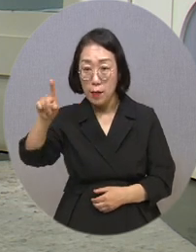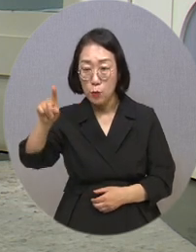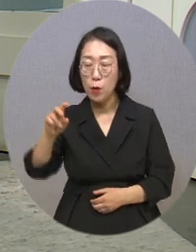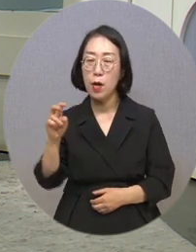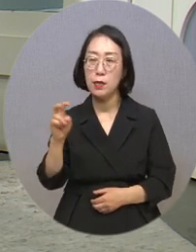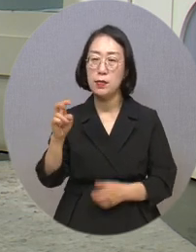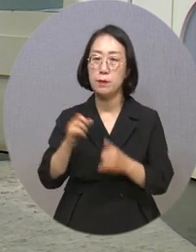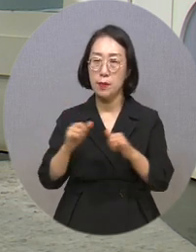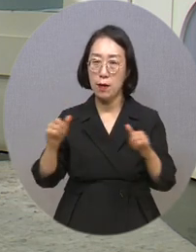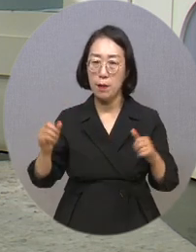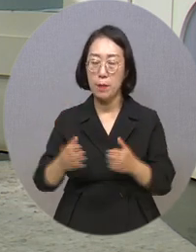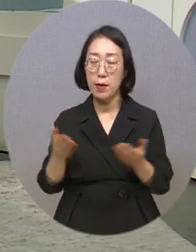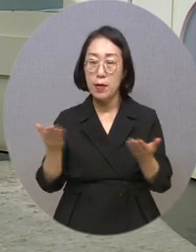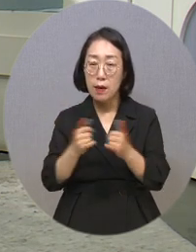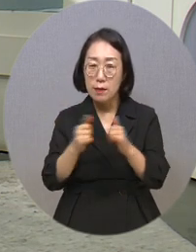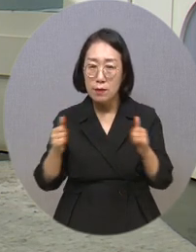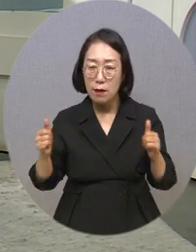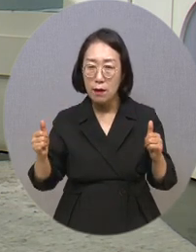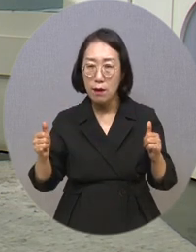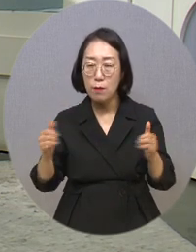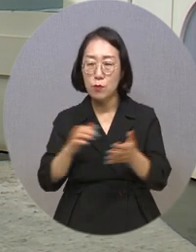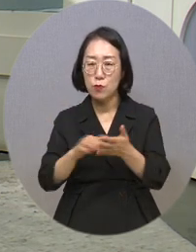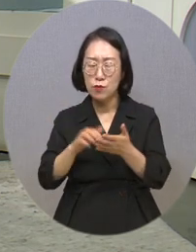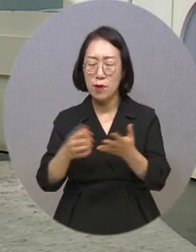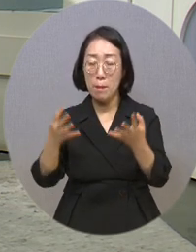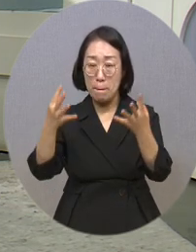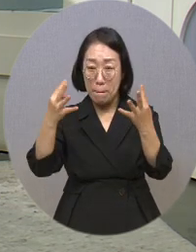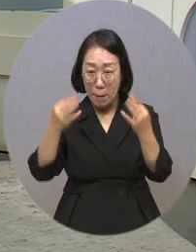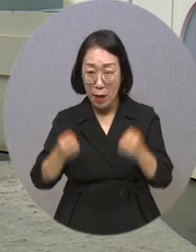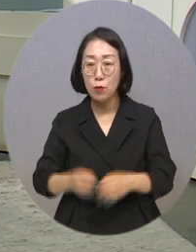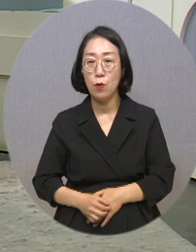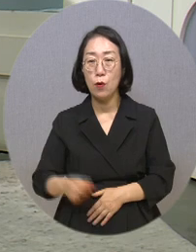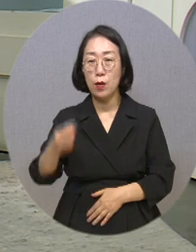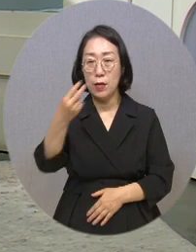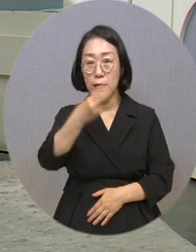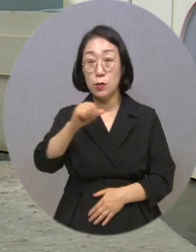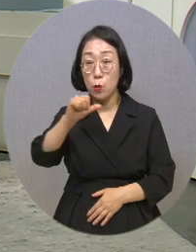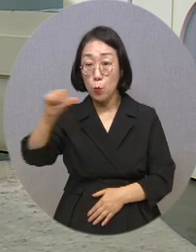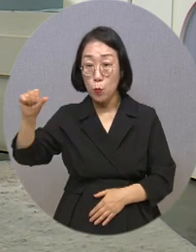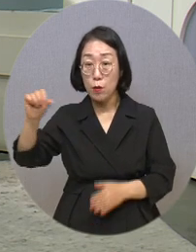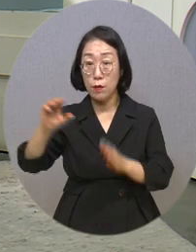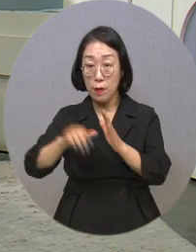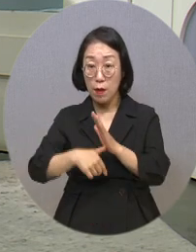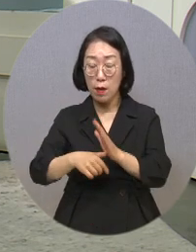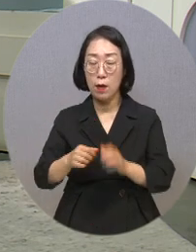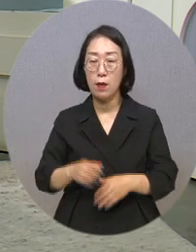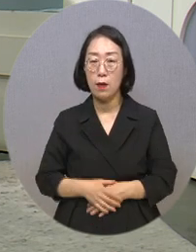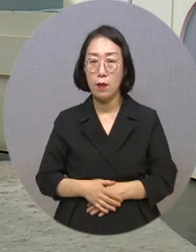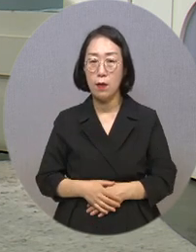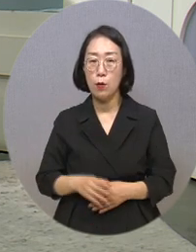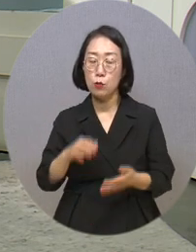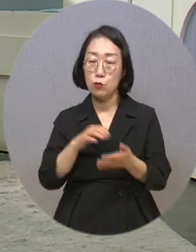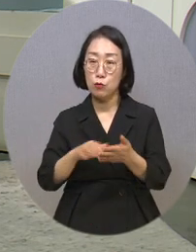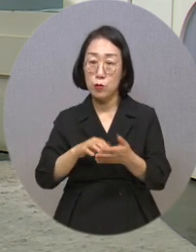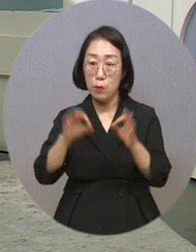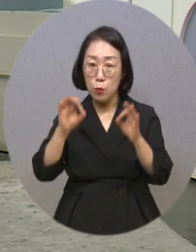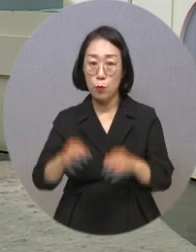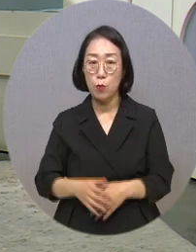직원이 꽤 많은 거라서 한 2005년 인용 이때는 그 숫자로 보면